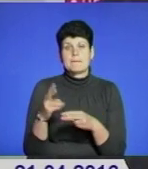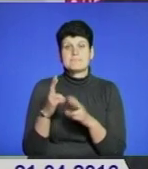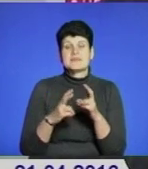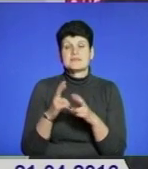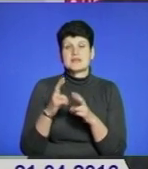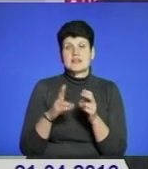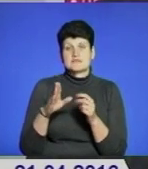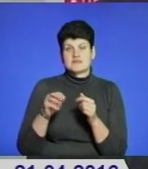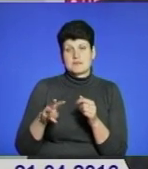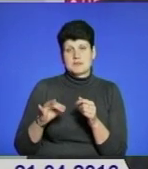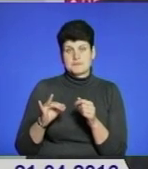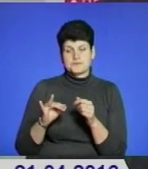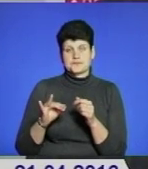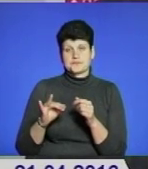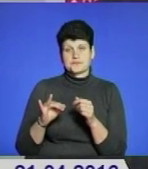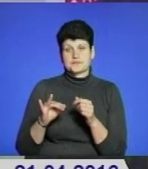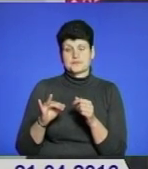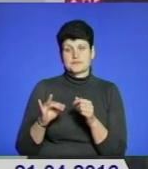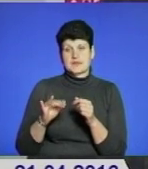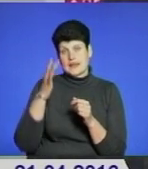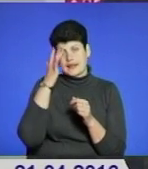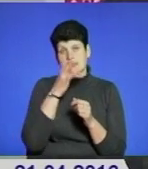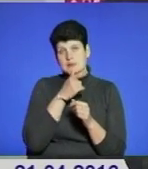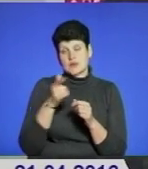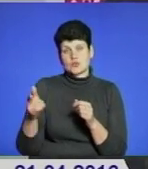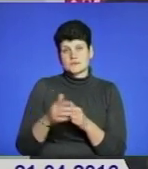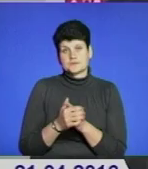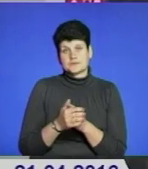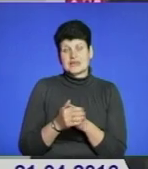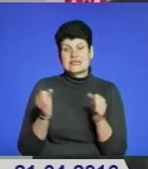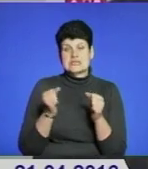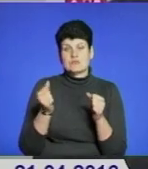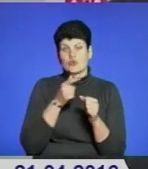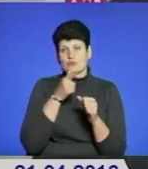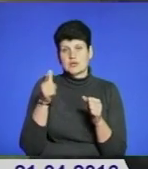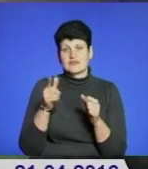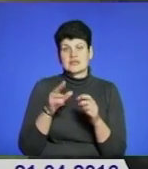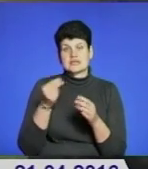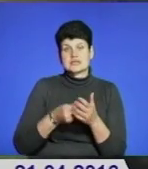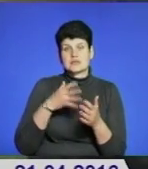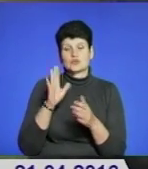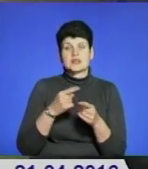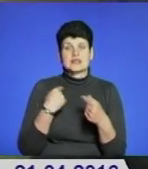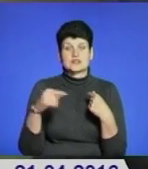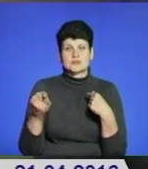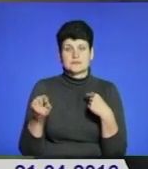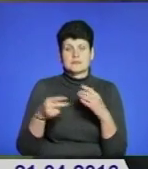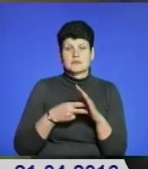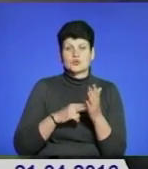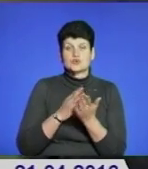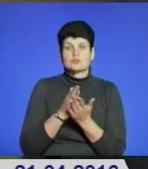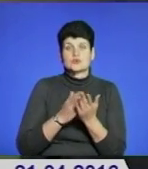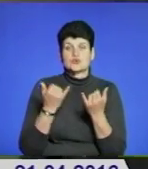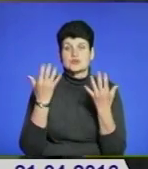які укладуть на літній період. На зимовий період тариф буде інший. Планується обслуговувати на